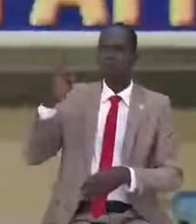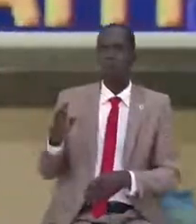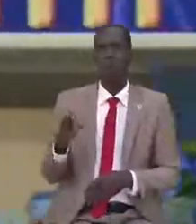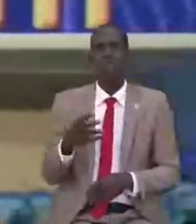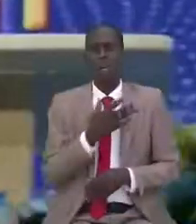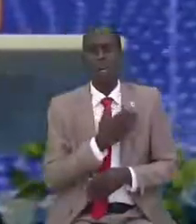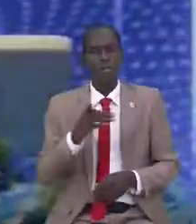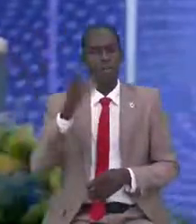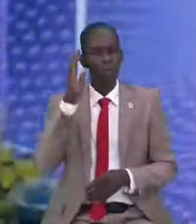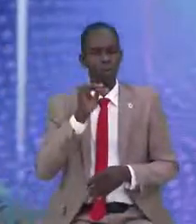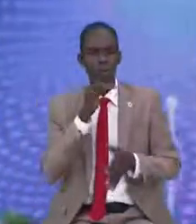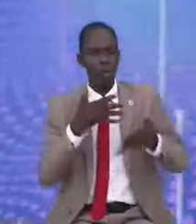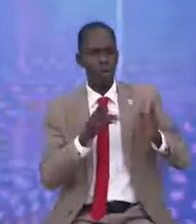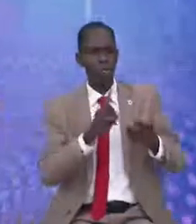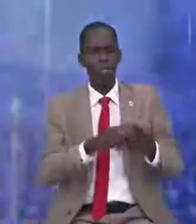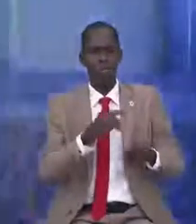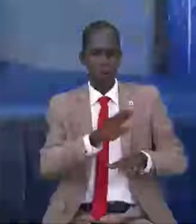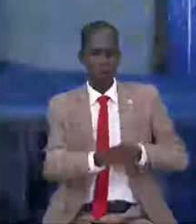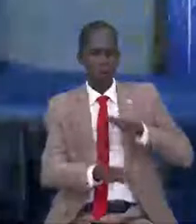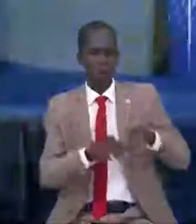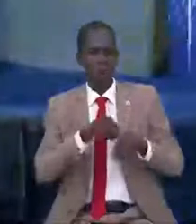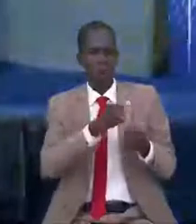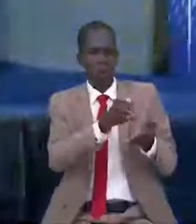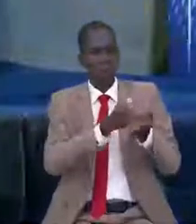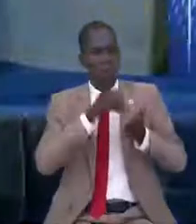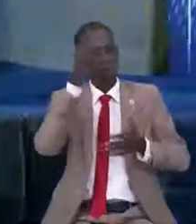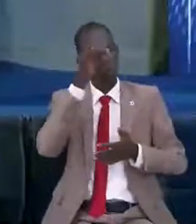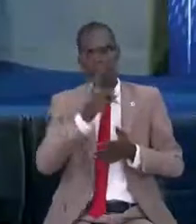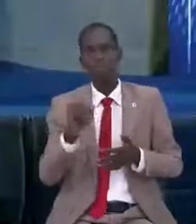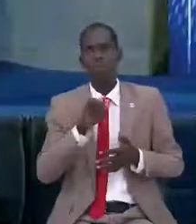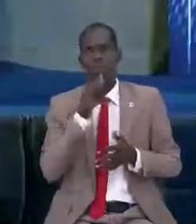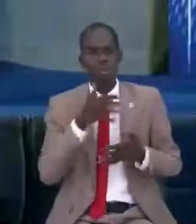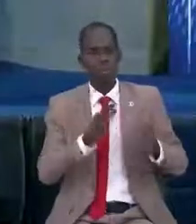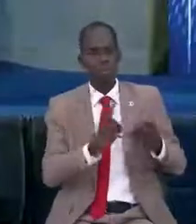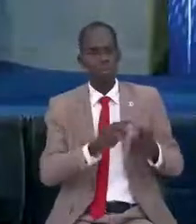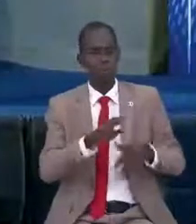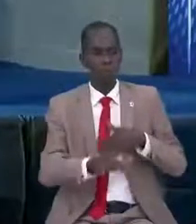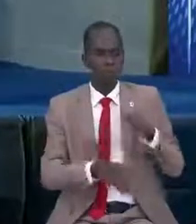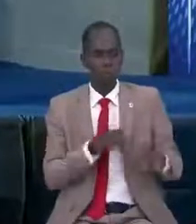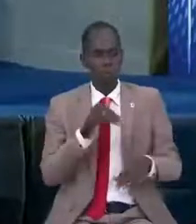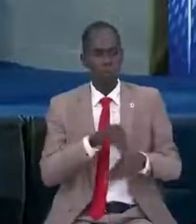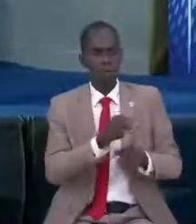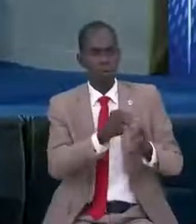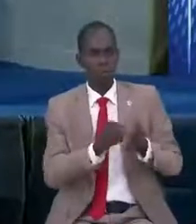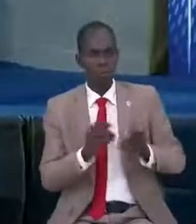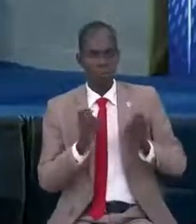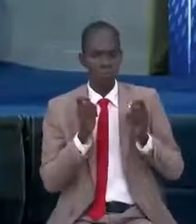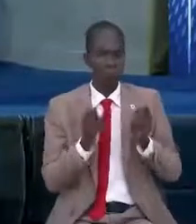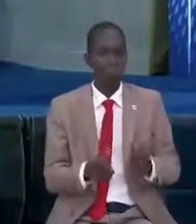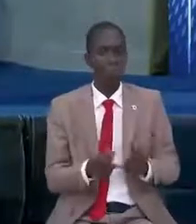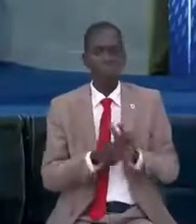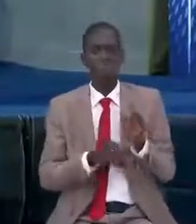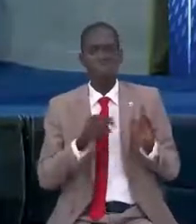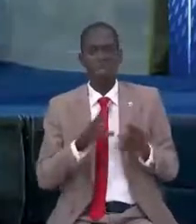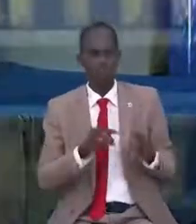de Dieu? Tu ne veux pas que la personne marche selon sa compréhension? Tu ne veux pas que la personne marche selon son